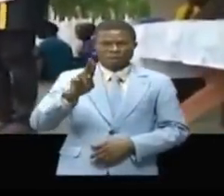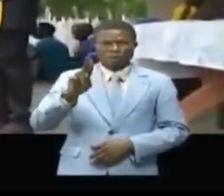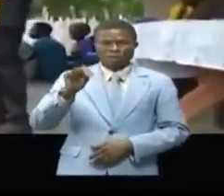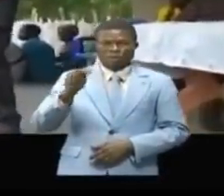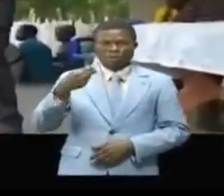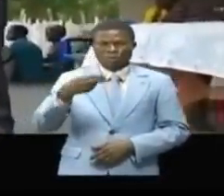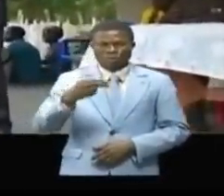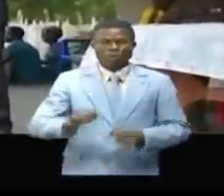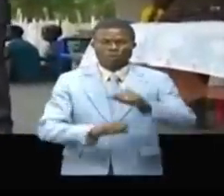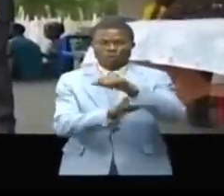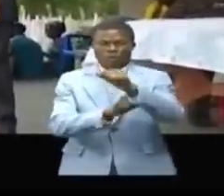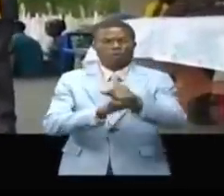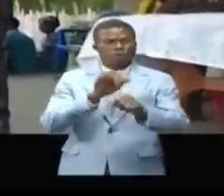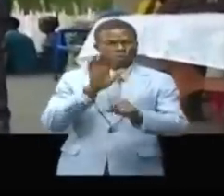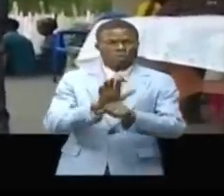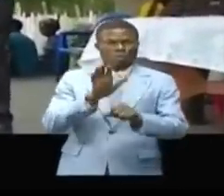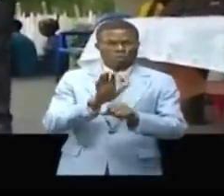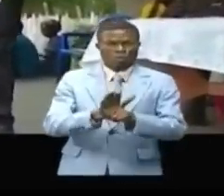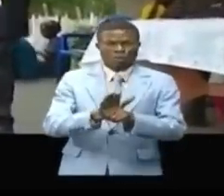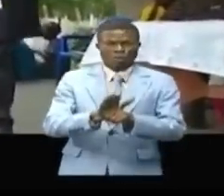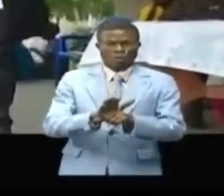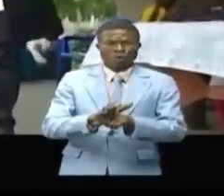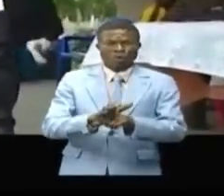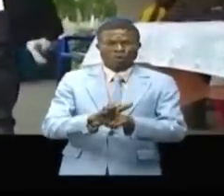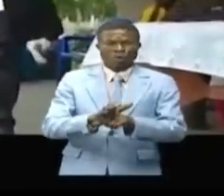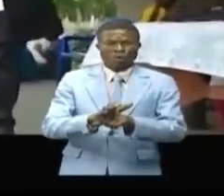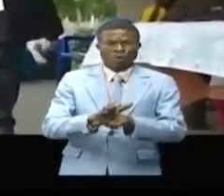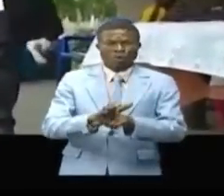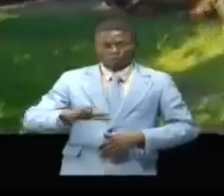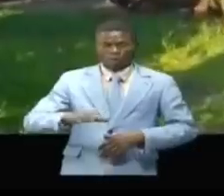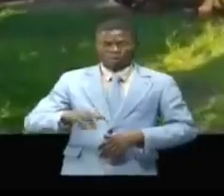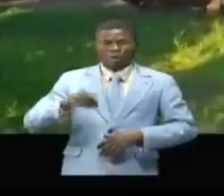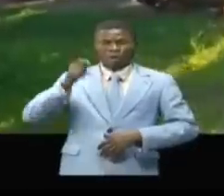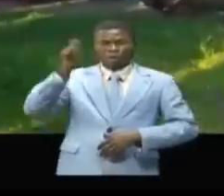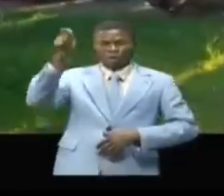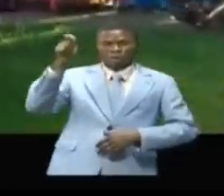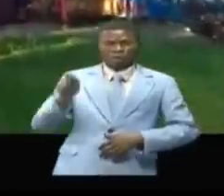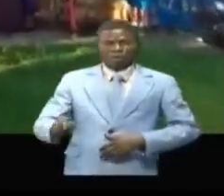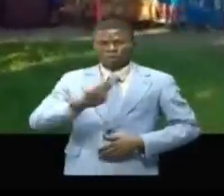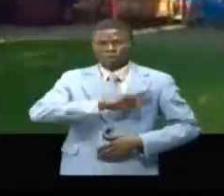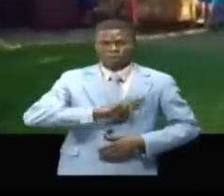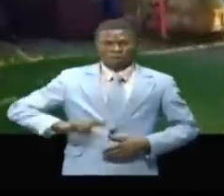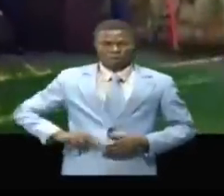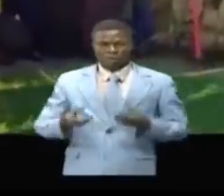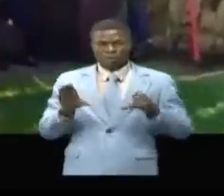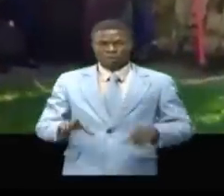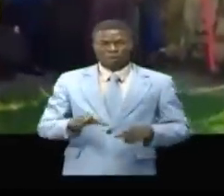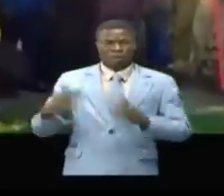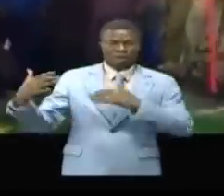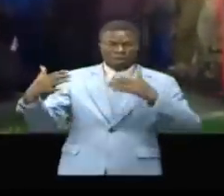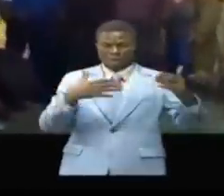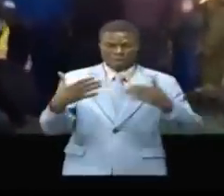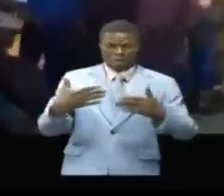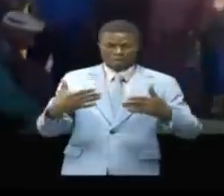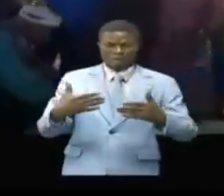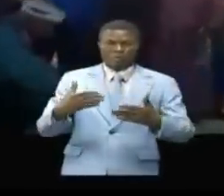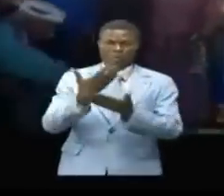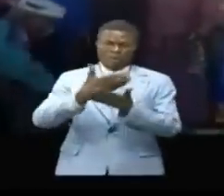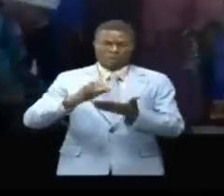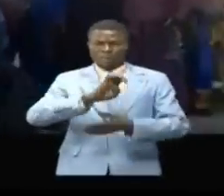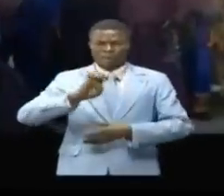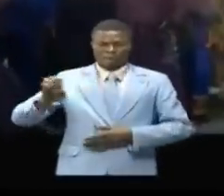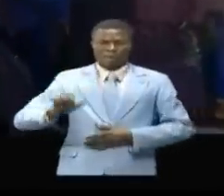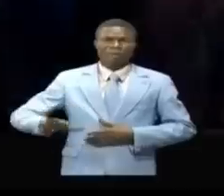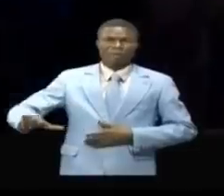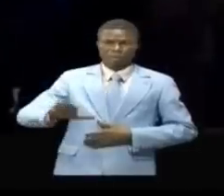pour un soutien inconditionnel aux garants de la nation et ses armées congolaises en pleine bataille au front dans l'est